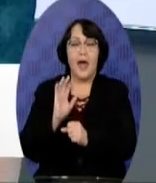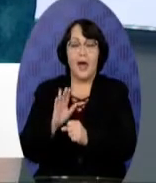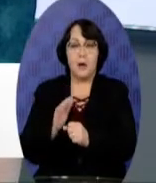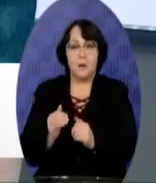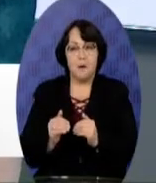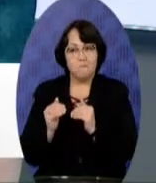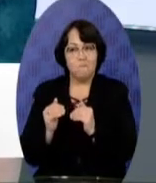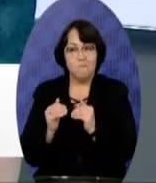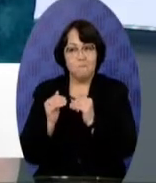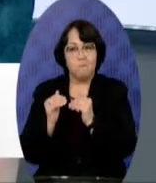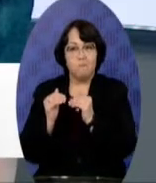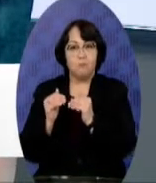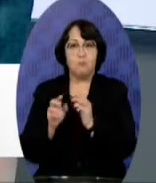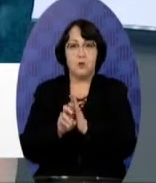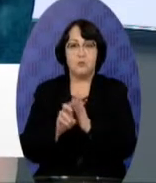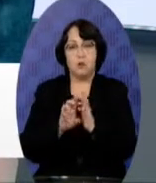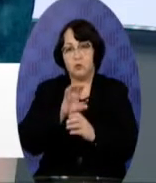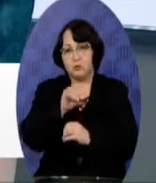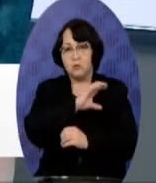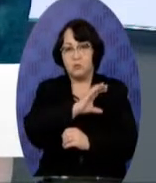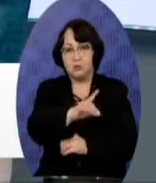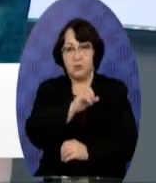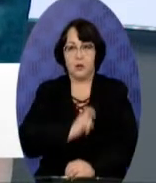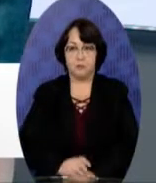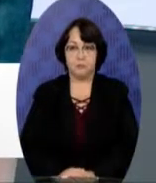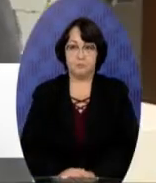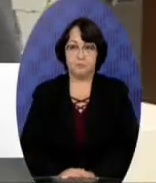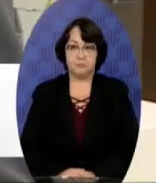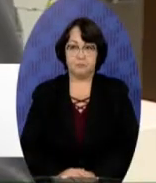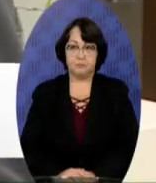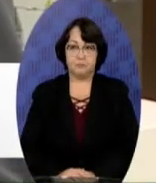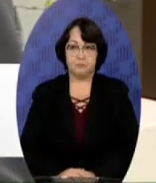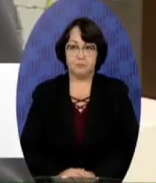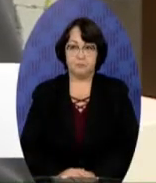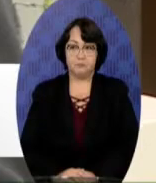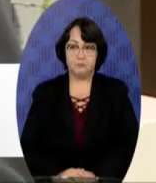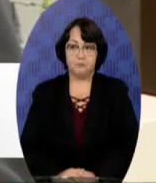гэсэн мэдээллийг бол олон улсын байгууллагуудын зүгээс өгч байгаа.